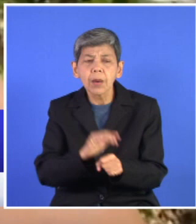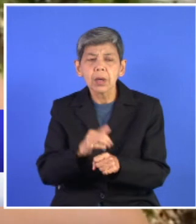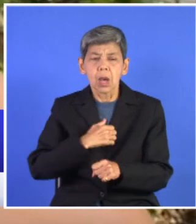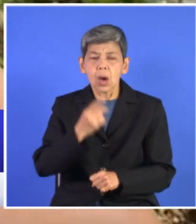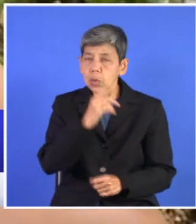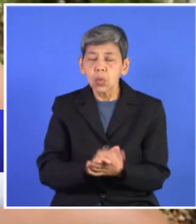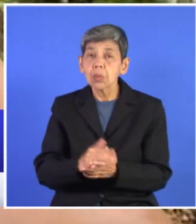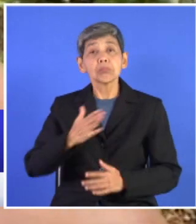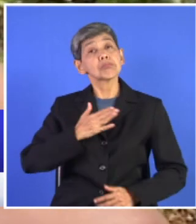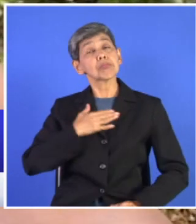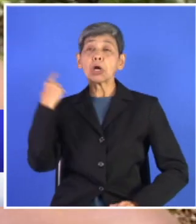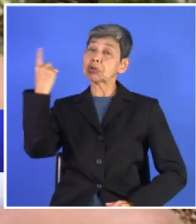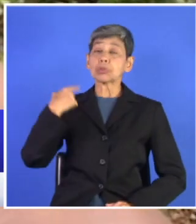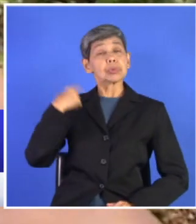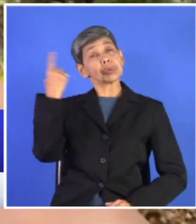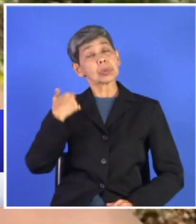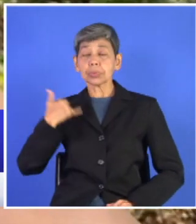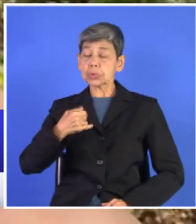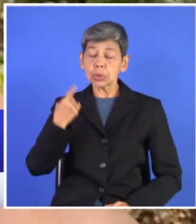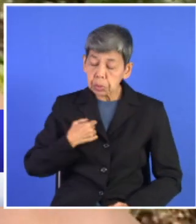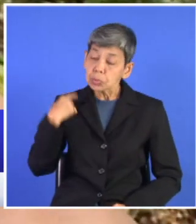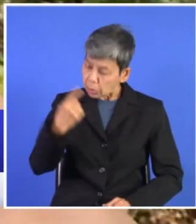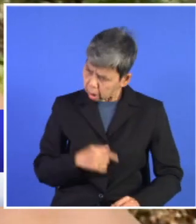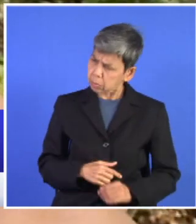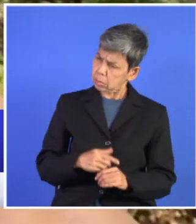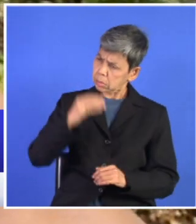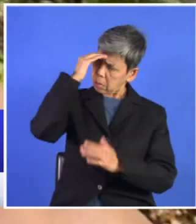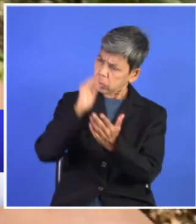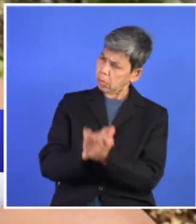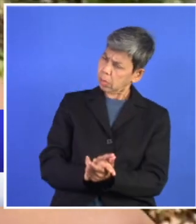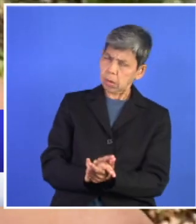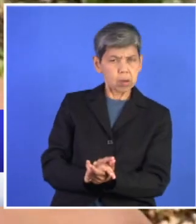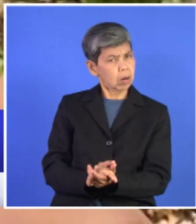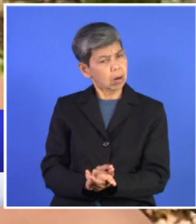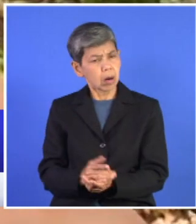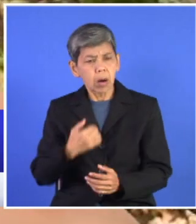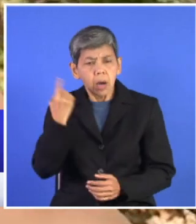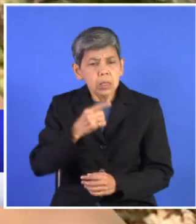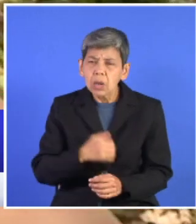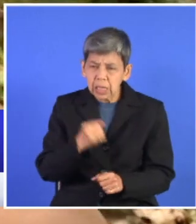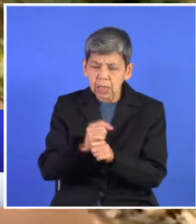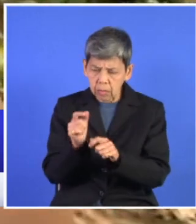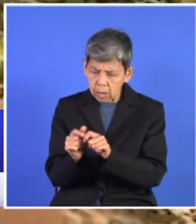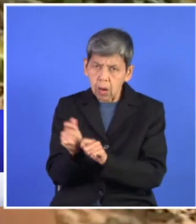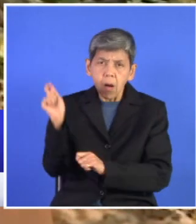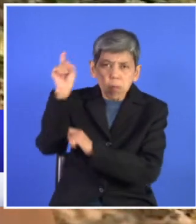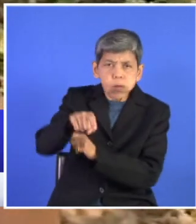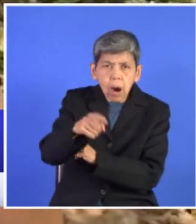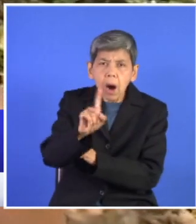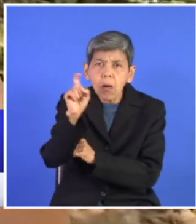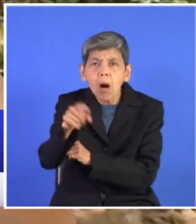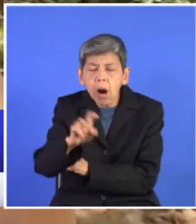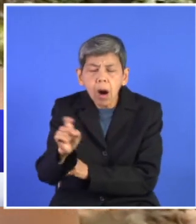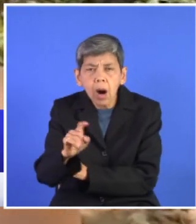มากูมาเที่ยววะว่ากูมาเที่ยววะพอได้แล้วทีนี้องค์ไหนมาเที่ยวเพื่อมึงถือถือเขียวใช่ไหมใ